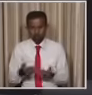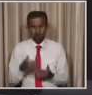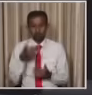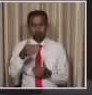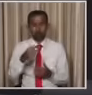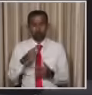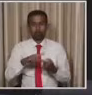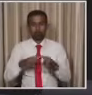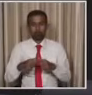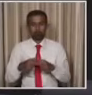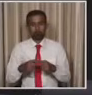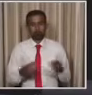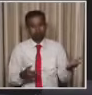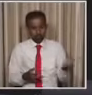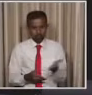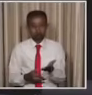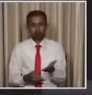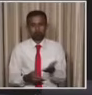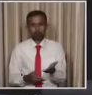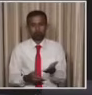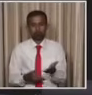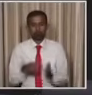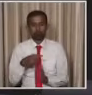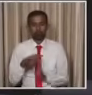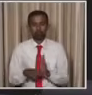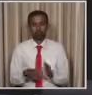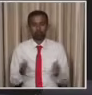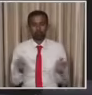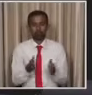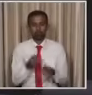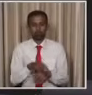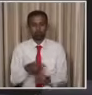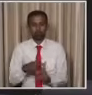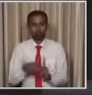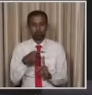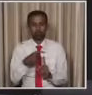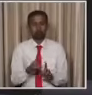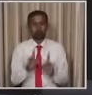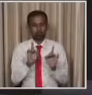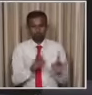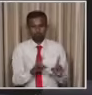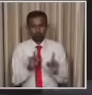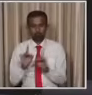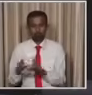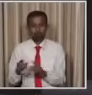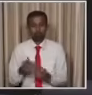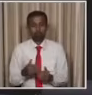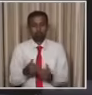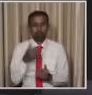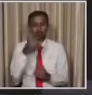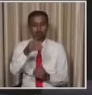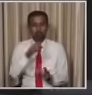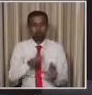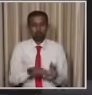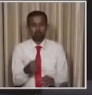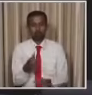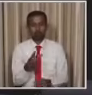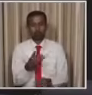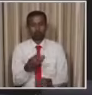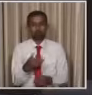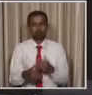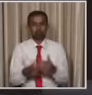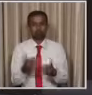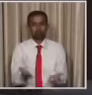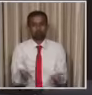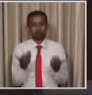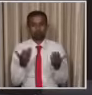මැතිවරණේ ඉදිරිපත් වෙන්න, ඒ වගේම මේ රට කෙටි කාලෙකින් ගොඩගත්තු ආකාරයට ඉදිරි වසර කීපයක් අරගෙන